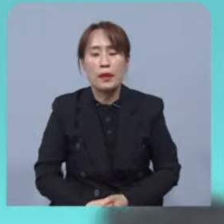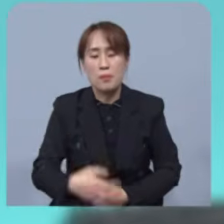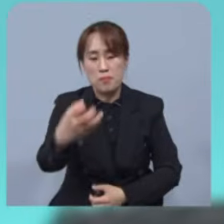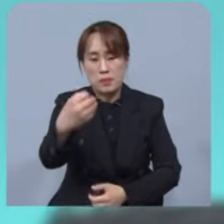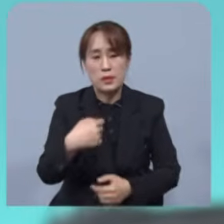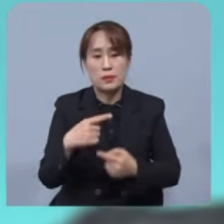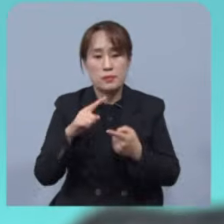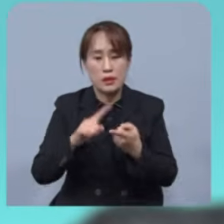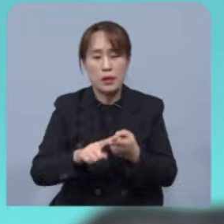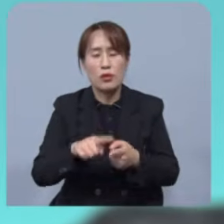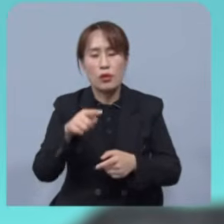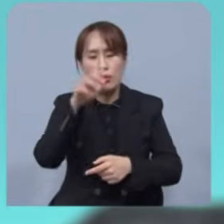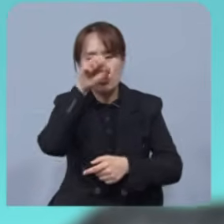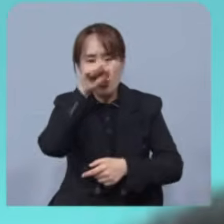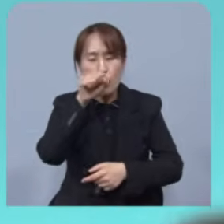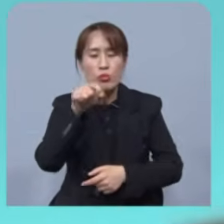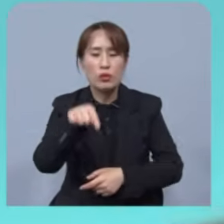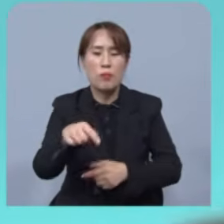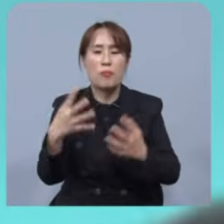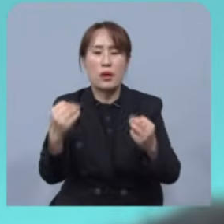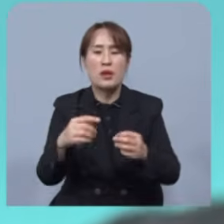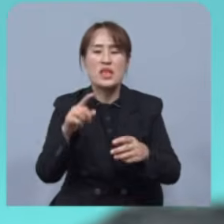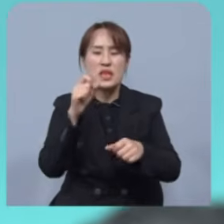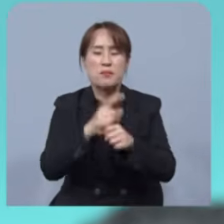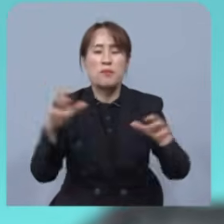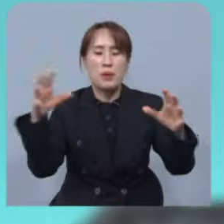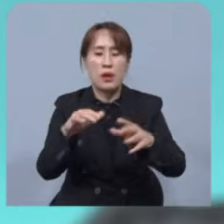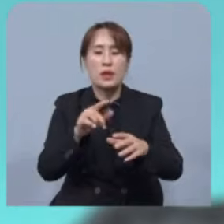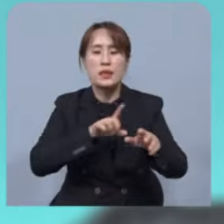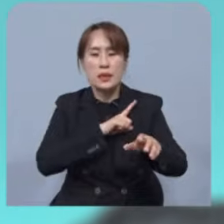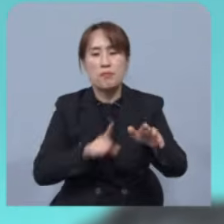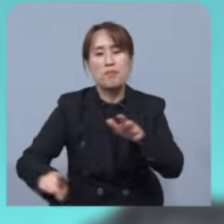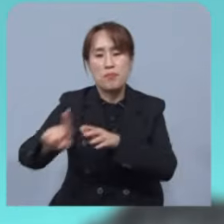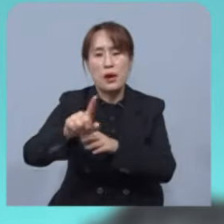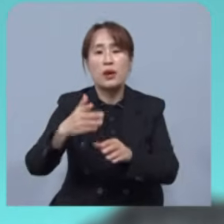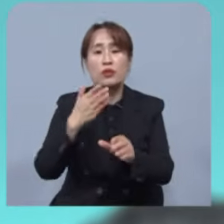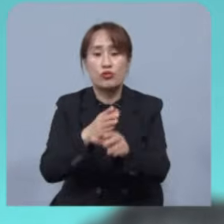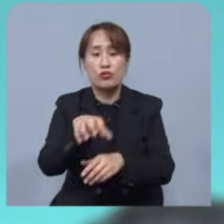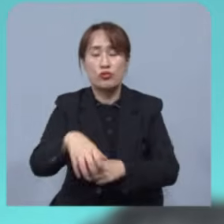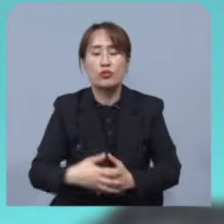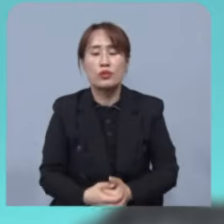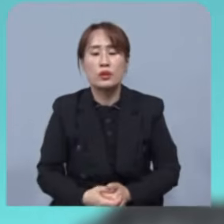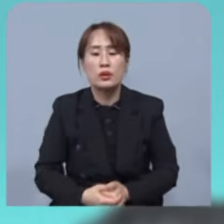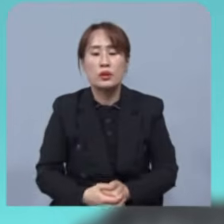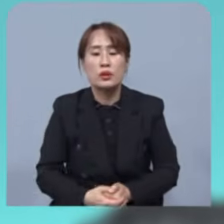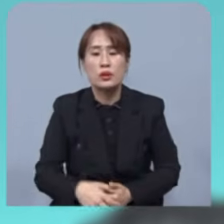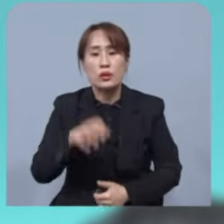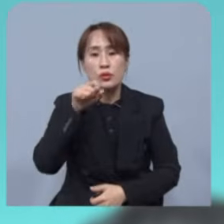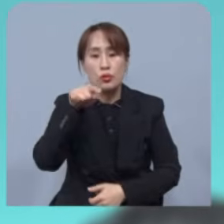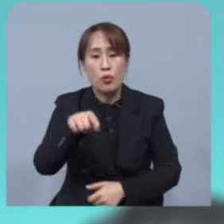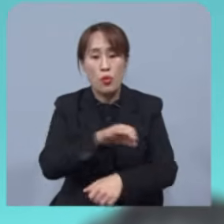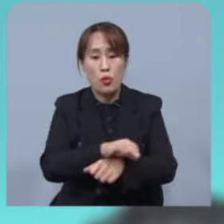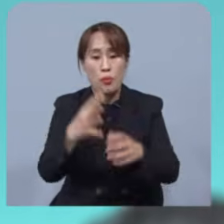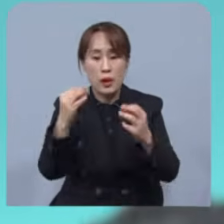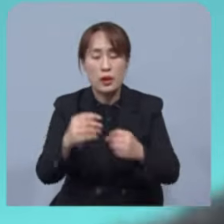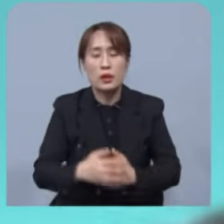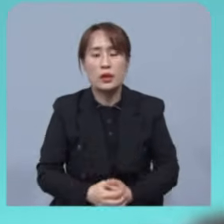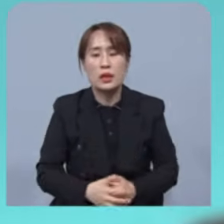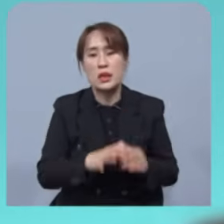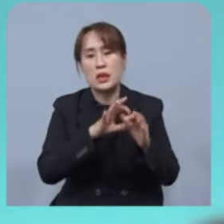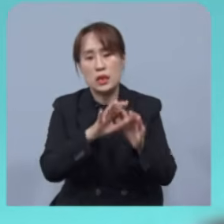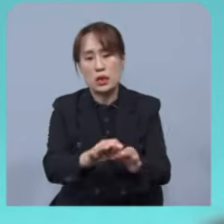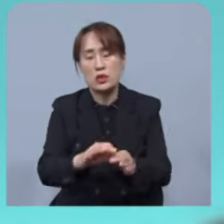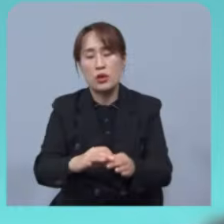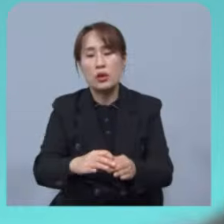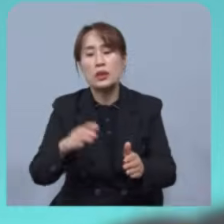말씀하신 대로 굉장히 강점이 많습니다. 이미 집적돼 있고 제일 앞서 있고 그래서요. 그 여러 장점들이 많으니까 그 이어서